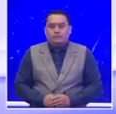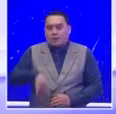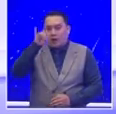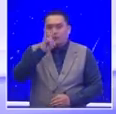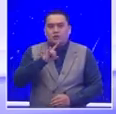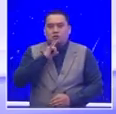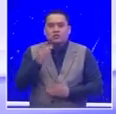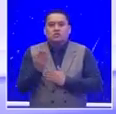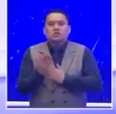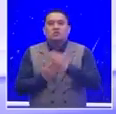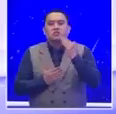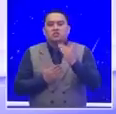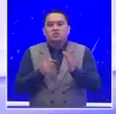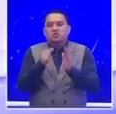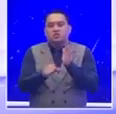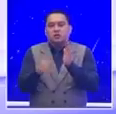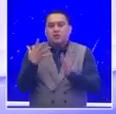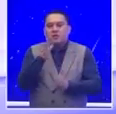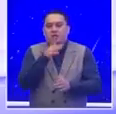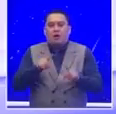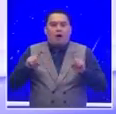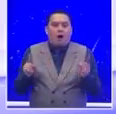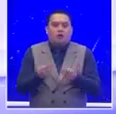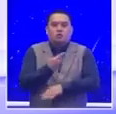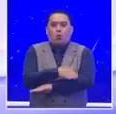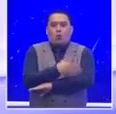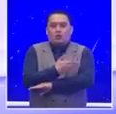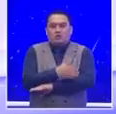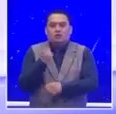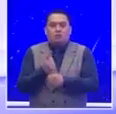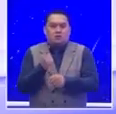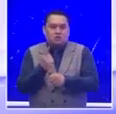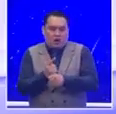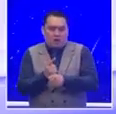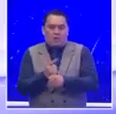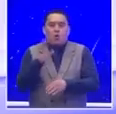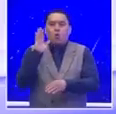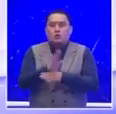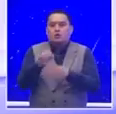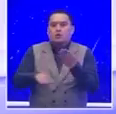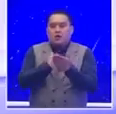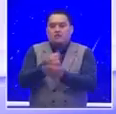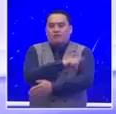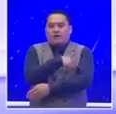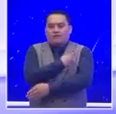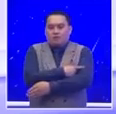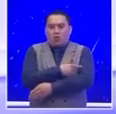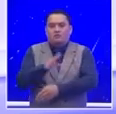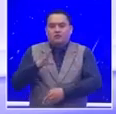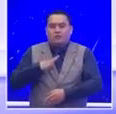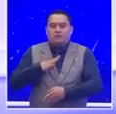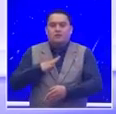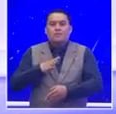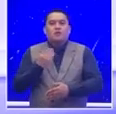Казахстанцам старше 65 лет ограничили передвижение на улицах. Об этом говорится в постановлении главного государственного санитарного врача